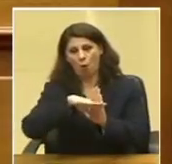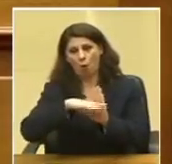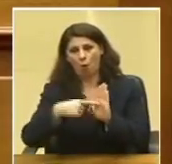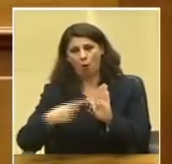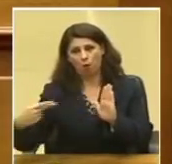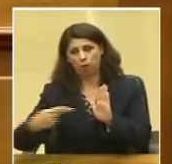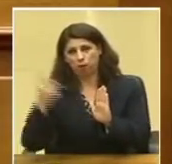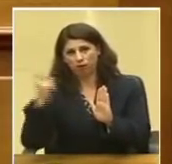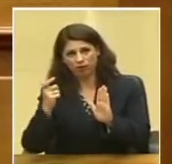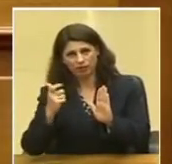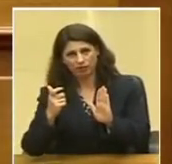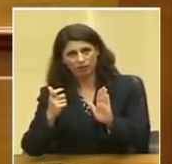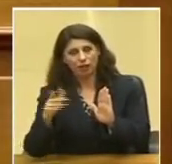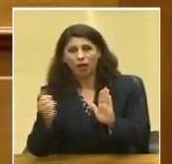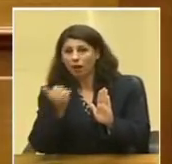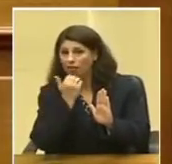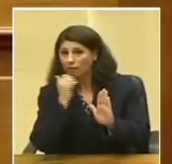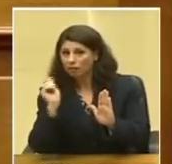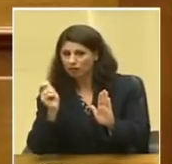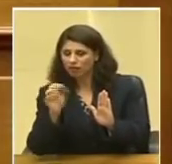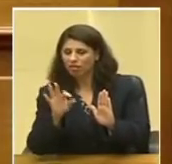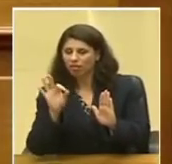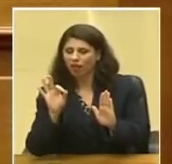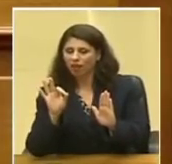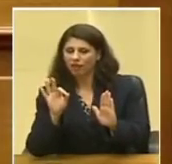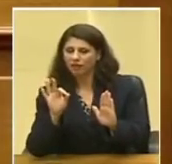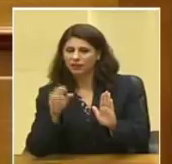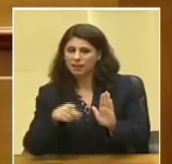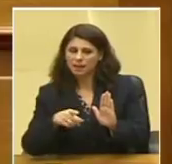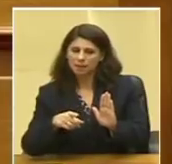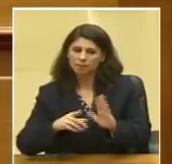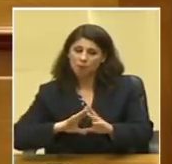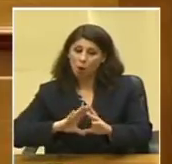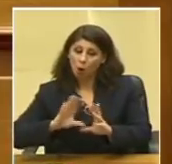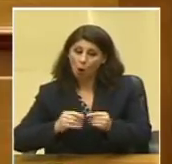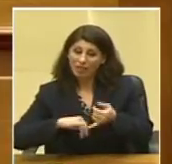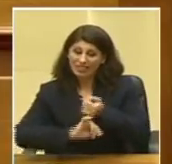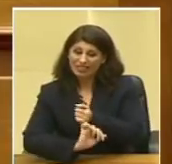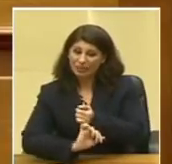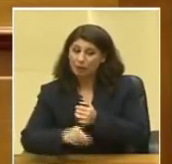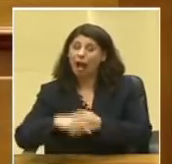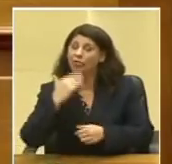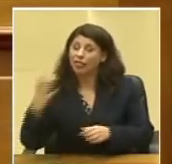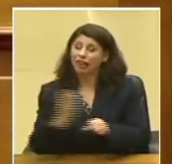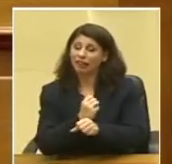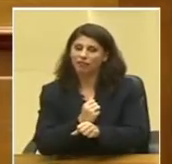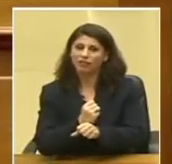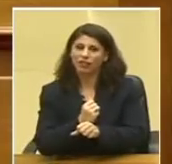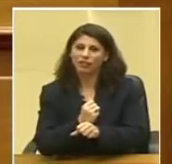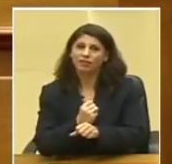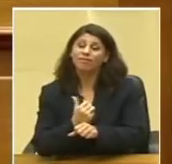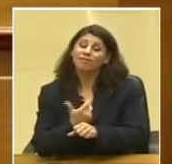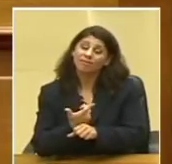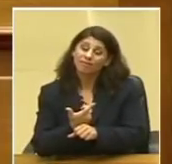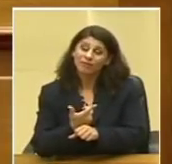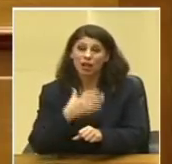ηθικά και πολιτικά, κατά τη γνώμη μου, επέλεξε να ποντάρει σε αυτό. Το λέω αυτό διότι ήταν μια δύσκολη